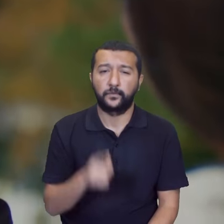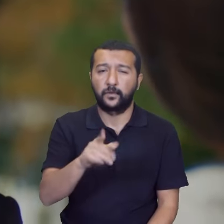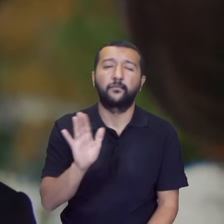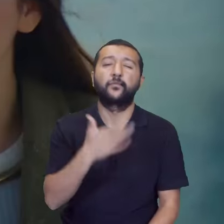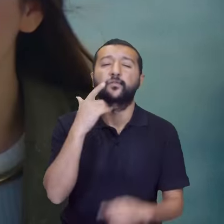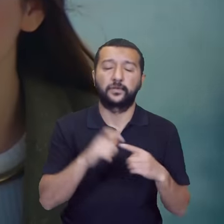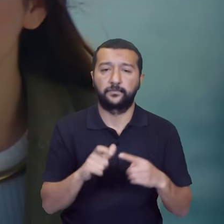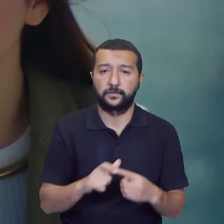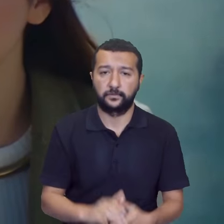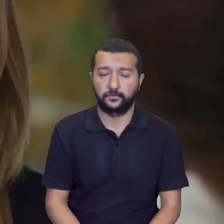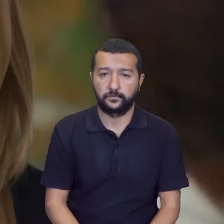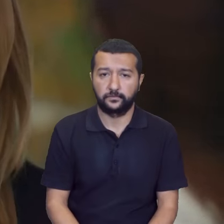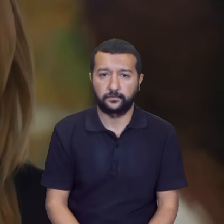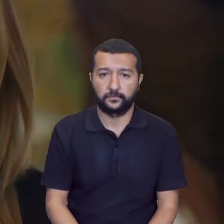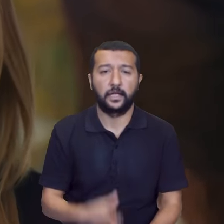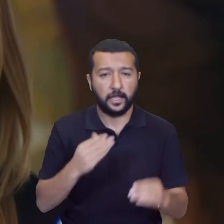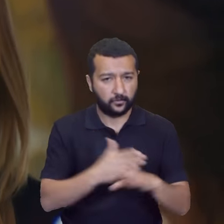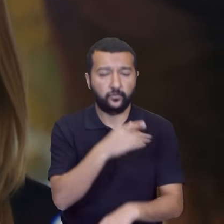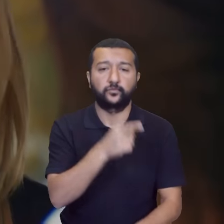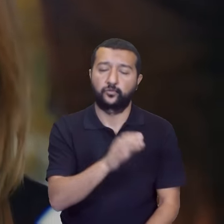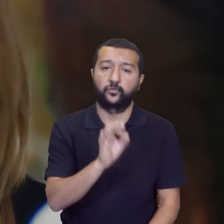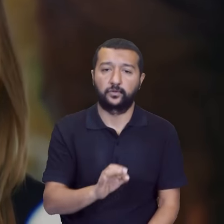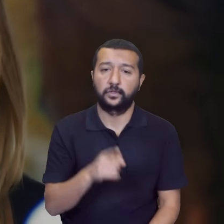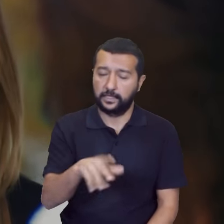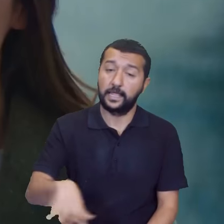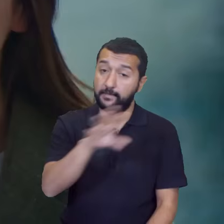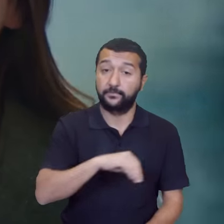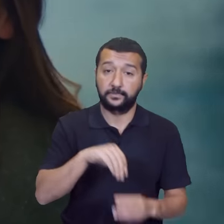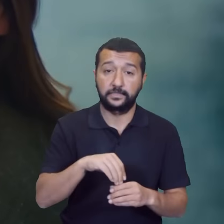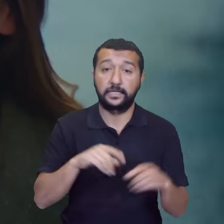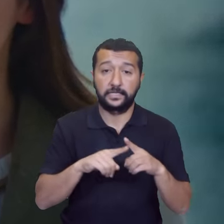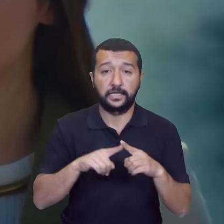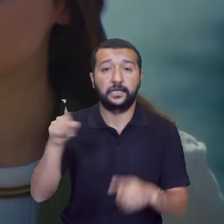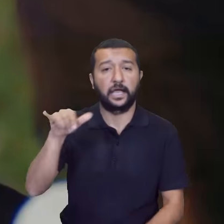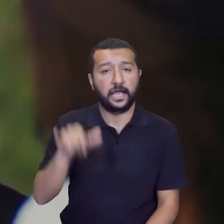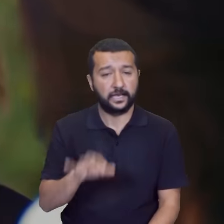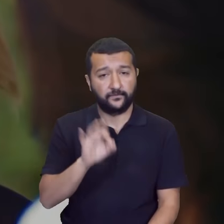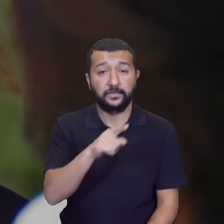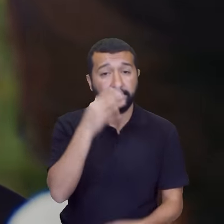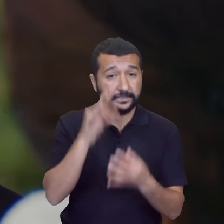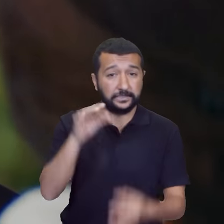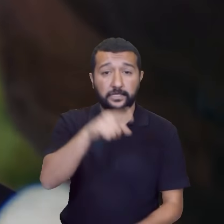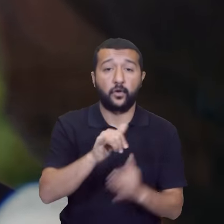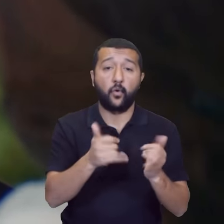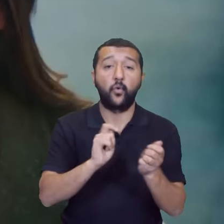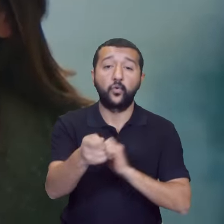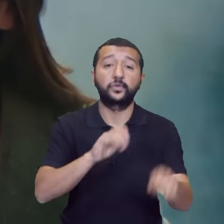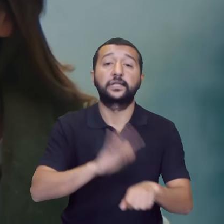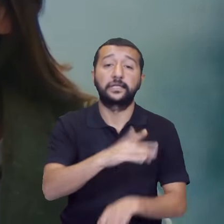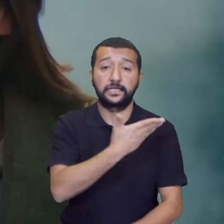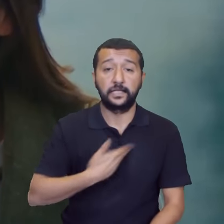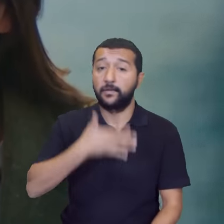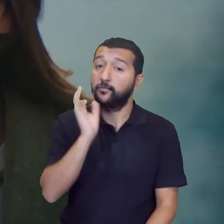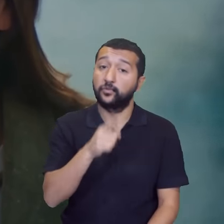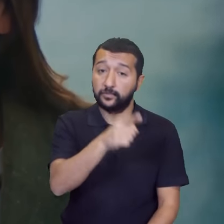Boş ver Emel. En doğrusu bu. Hepimiz için. Tarık haklı Itır. İnsanlar senin oyuncağın değil.